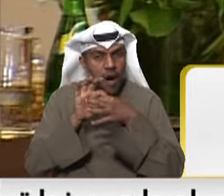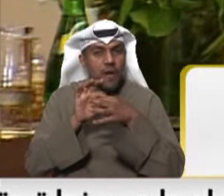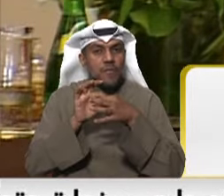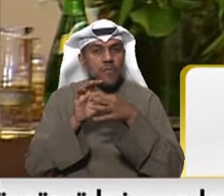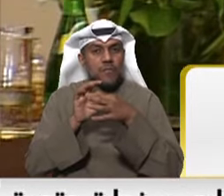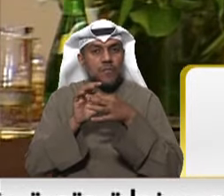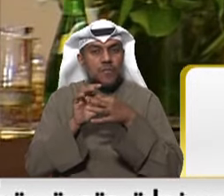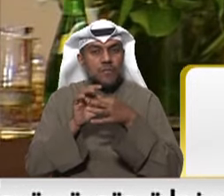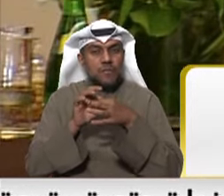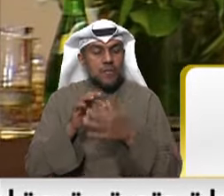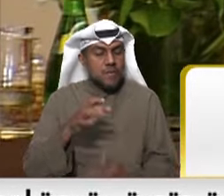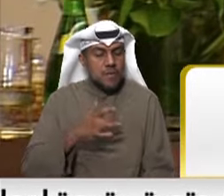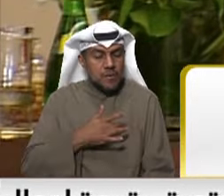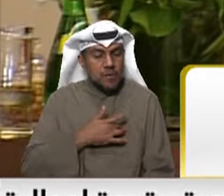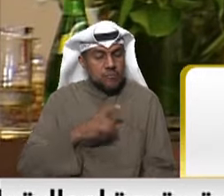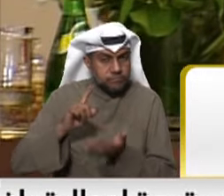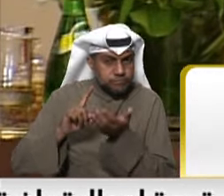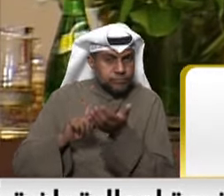المخلصين الأوفياء